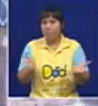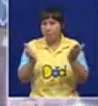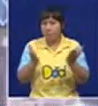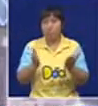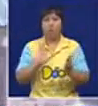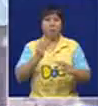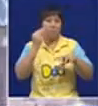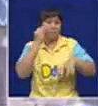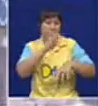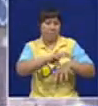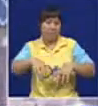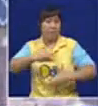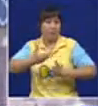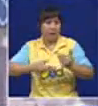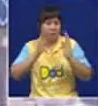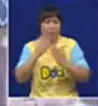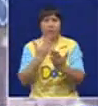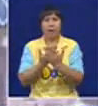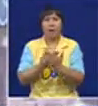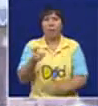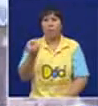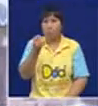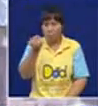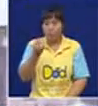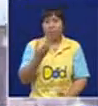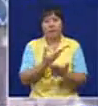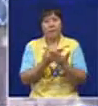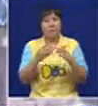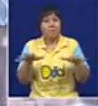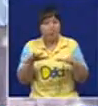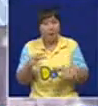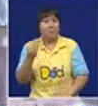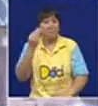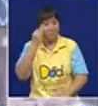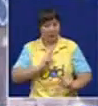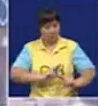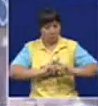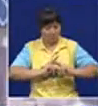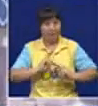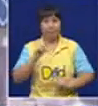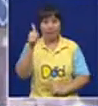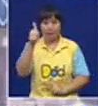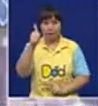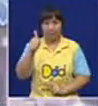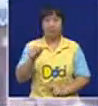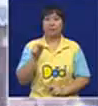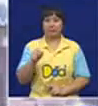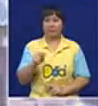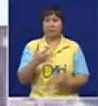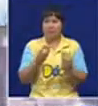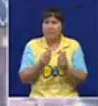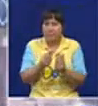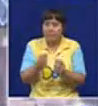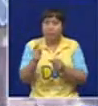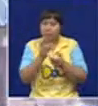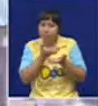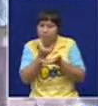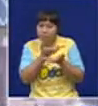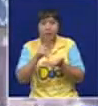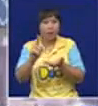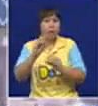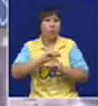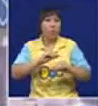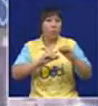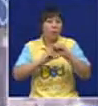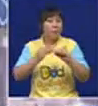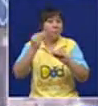าริมทรัพย์เพื่อให้ผู้ที่มีรายได้น้อยและปานกลางได้มีบ้านเป็นของตัวเองนะคะอีกหนึ่งมาตรการที่กำลังเร่งหารือก็คือโครงการ